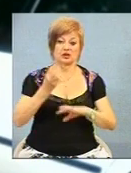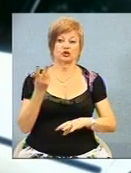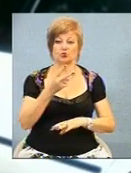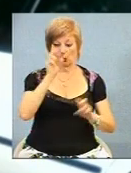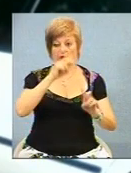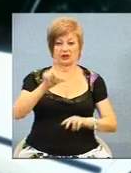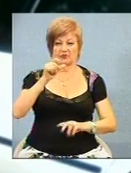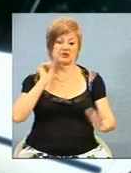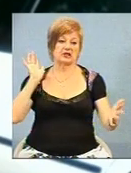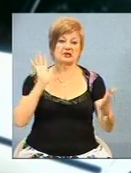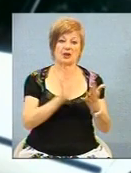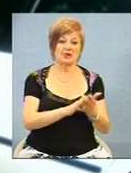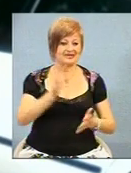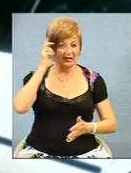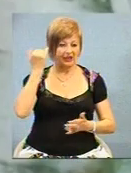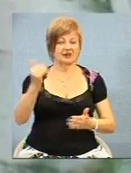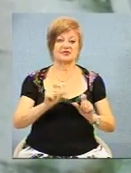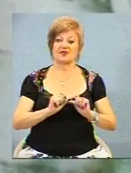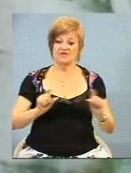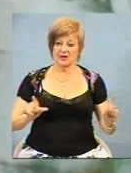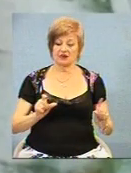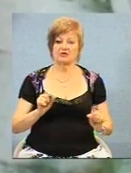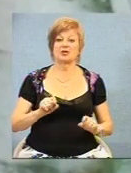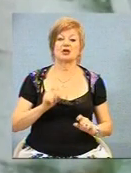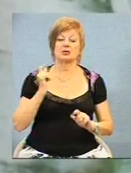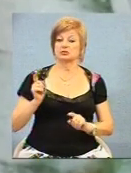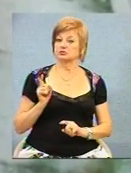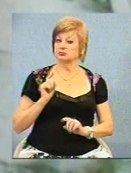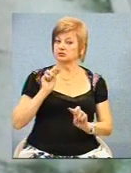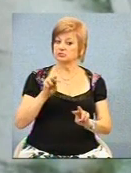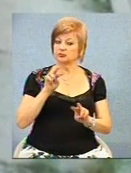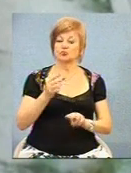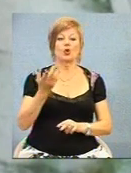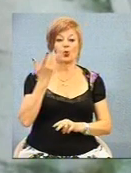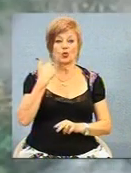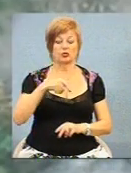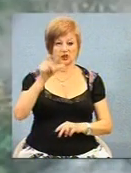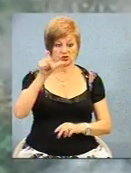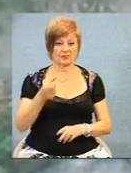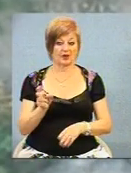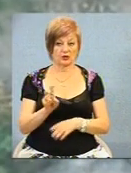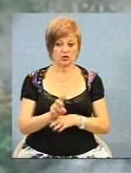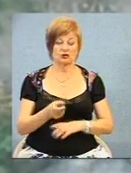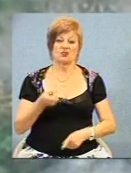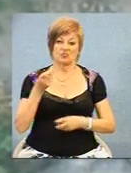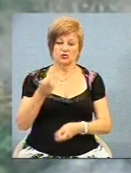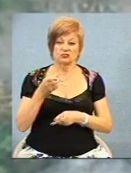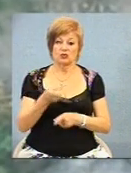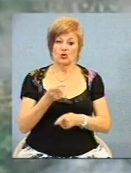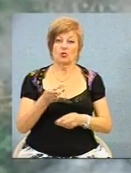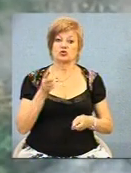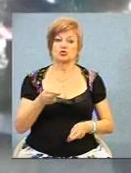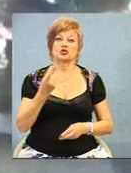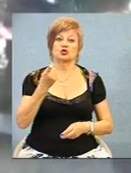на працівника місцевої філії київської фірми. Зловмисники чергували біля входу, чекаючи на жертву. Погрожуючи зброєю, викрали 102